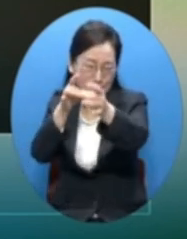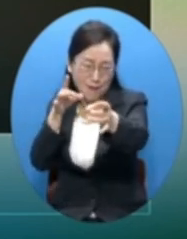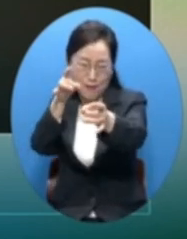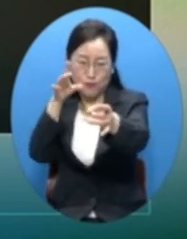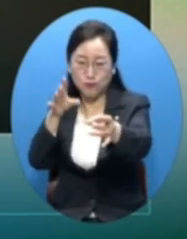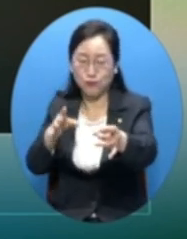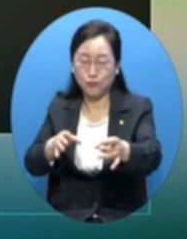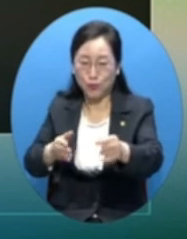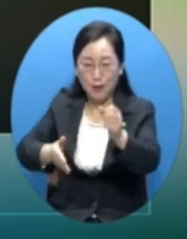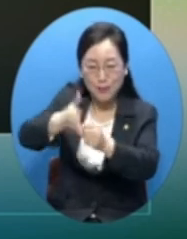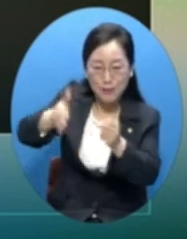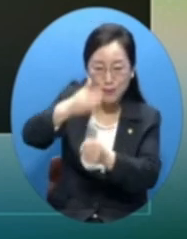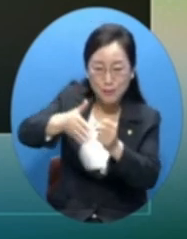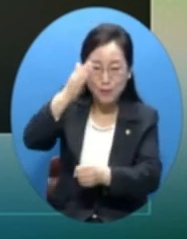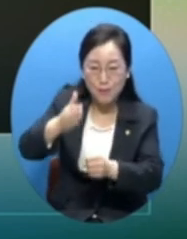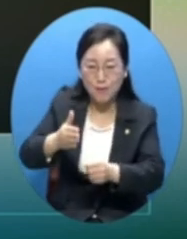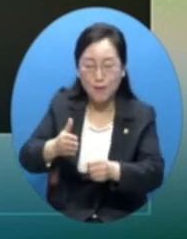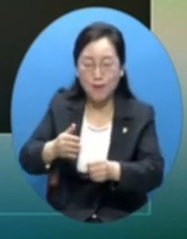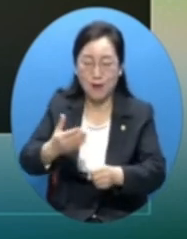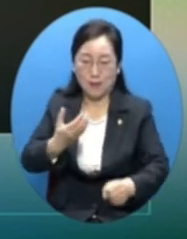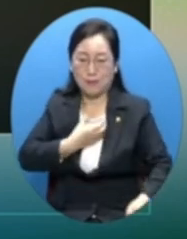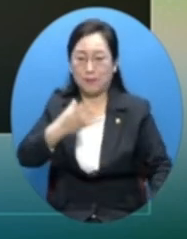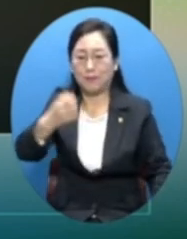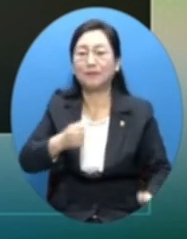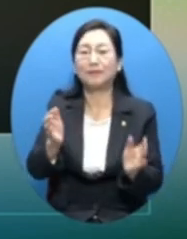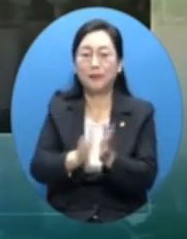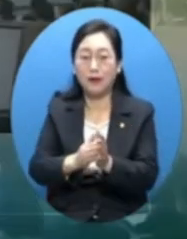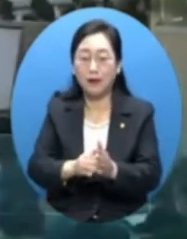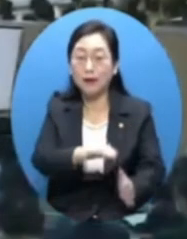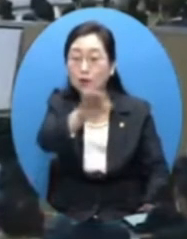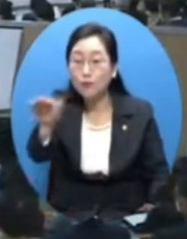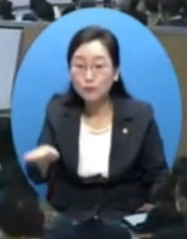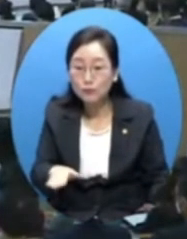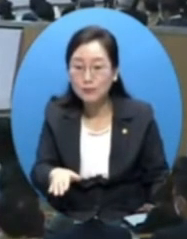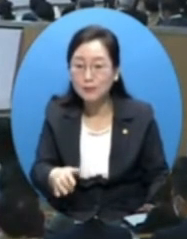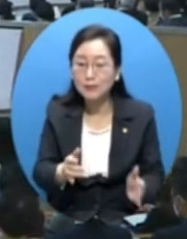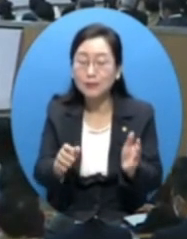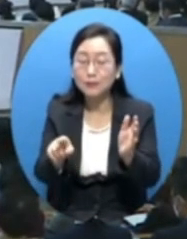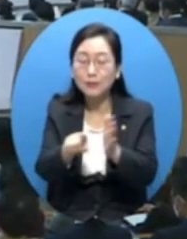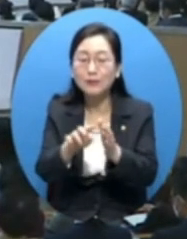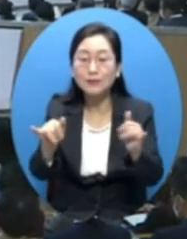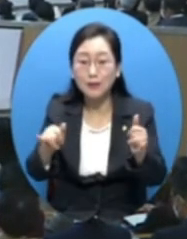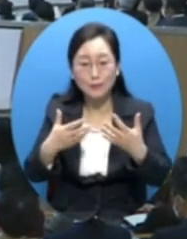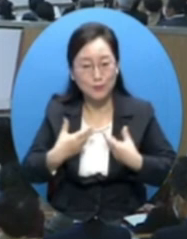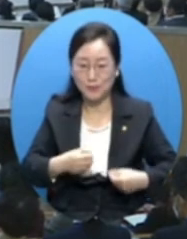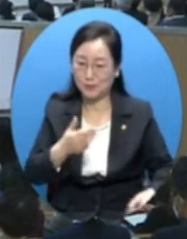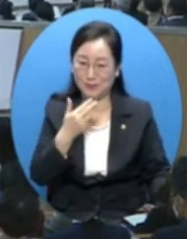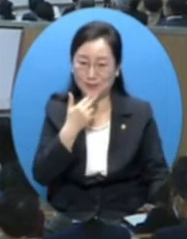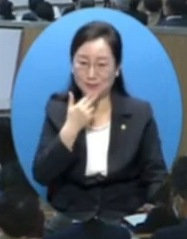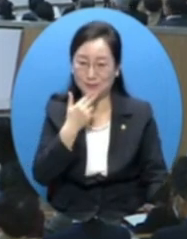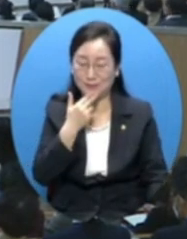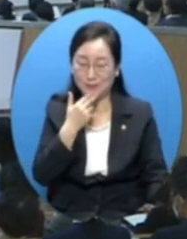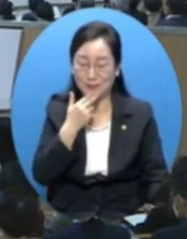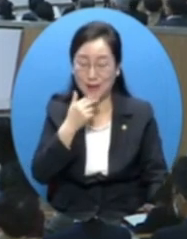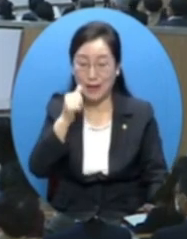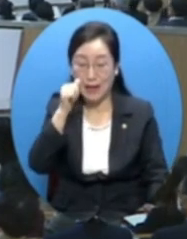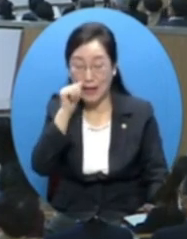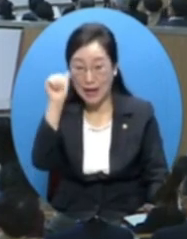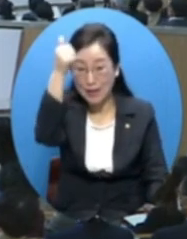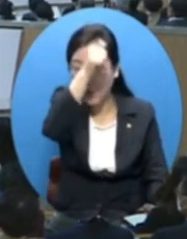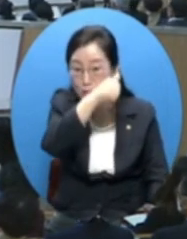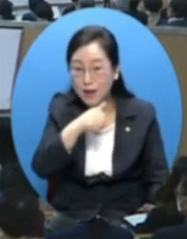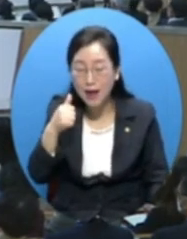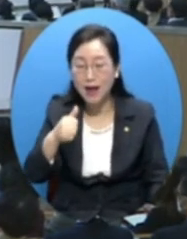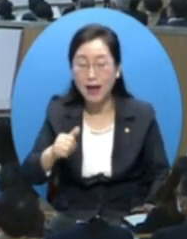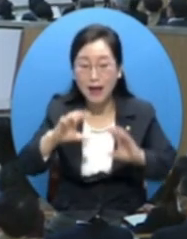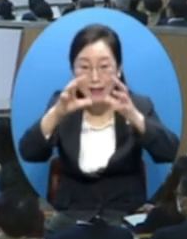대회에서 메달을 따기도 합니다. 여러분, 믿는 사람에게 절망은 없습니다. 그 에티오피아 말로 꽃봉오리가 핀다는